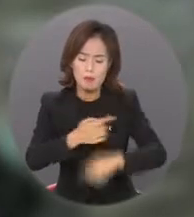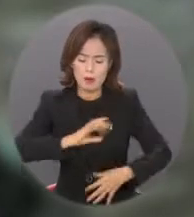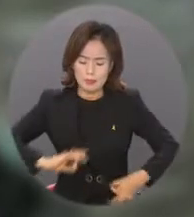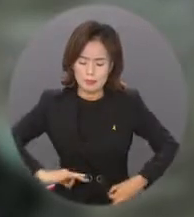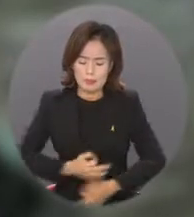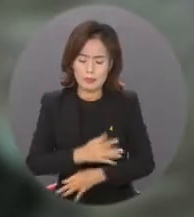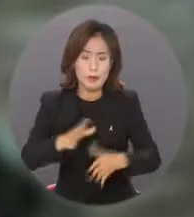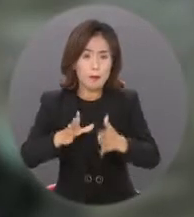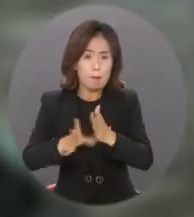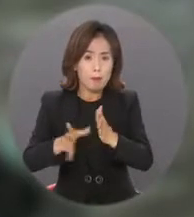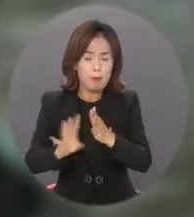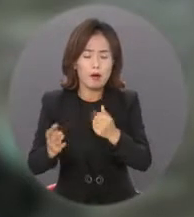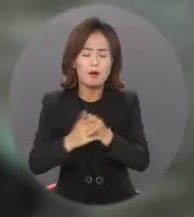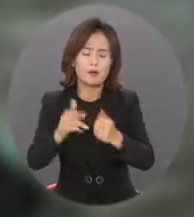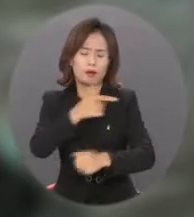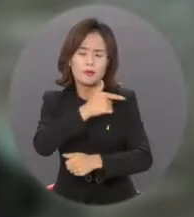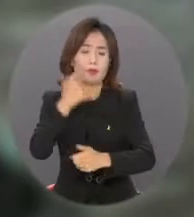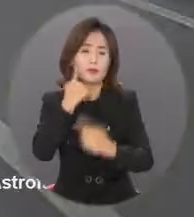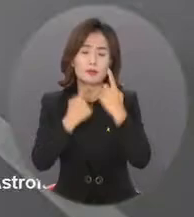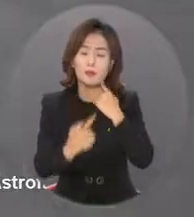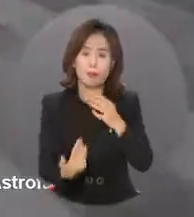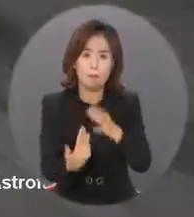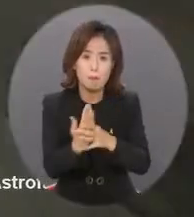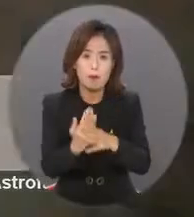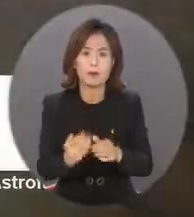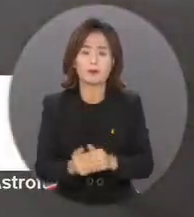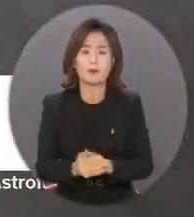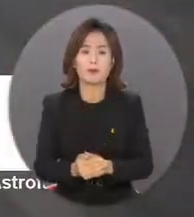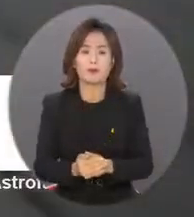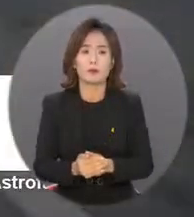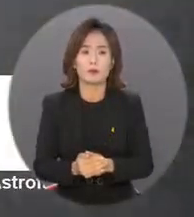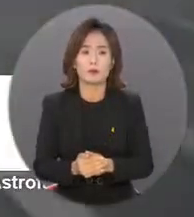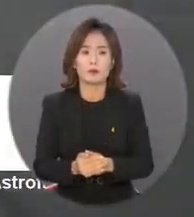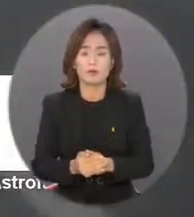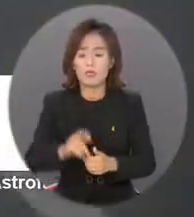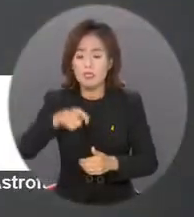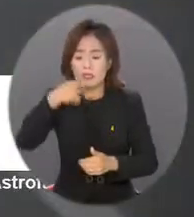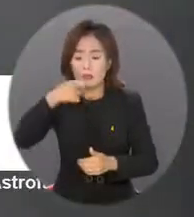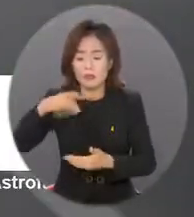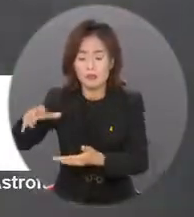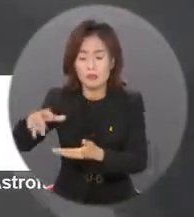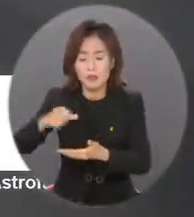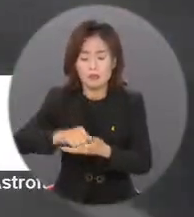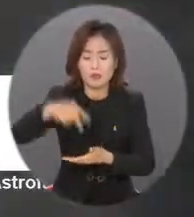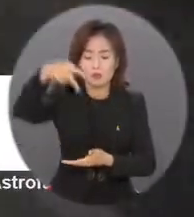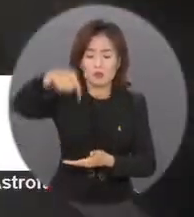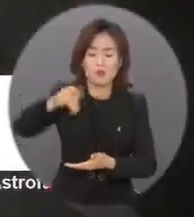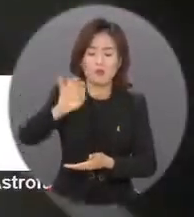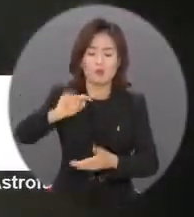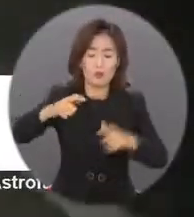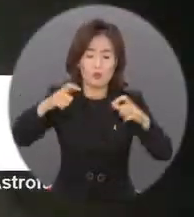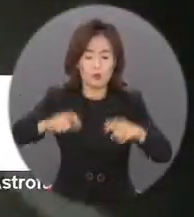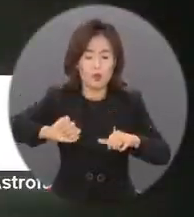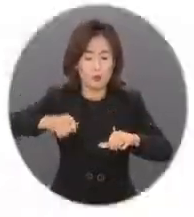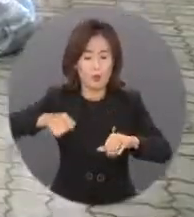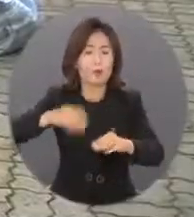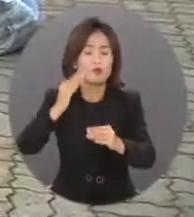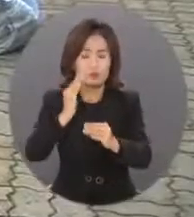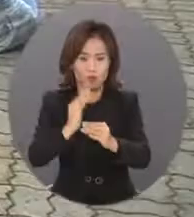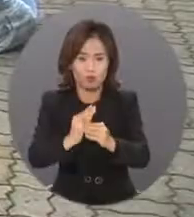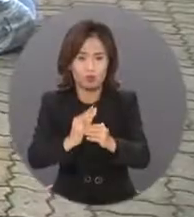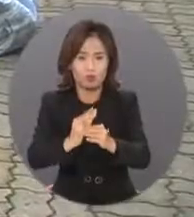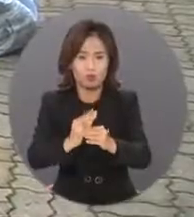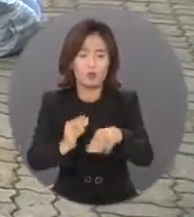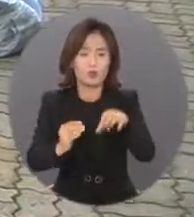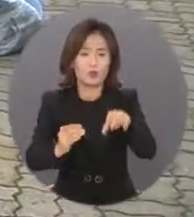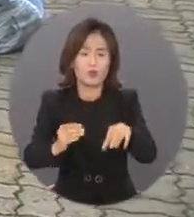파열되는 등 큰 부상을 입었습니다 용기를 히로 그래서 예수님께서 방향으로 에 랄 가르쳐 줘야죠